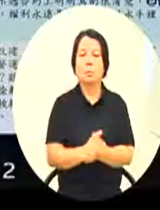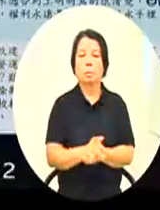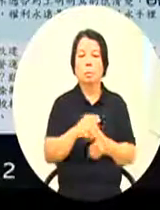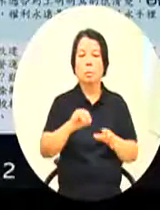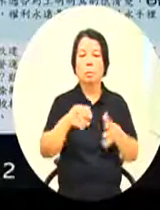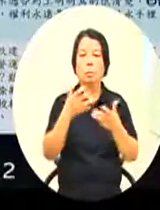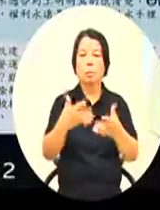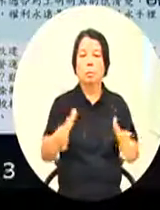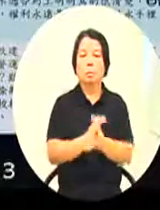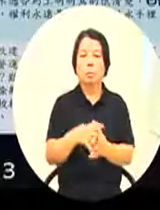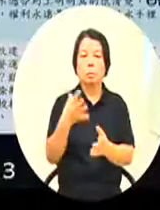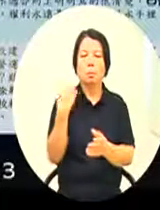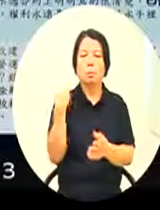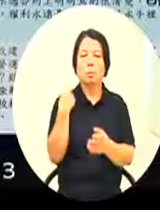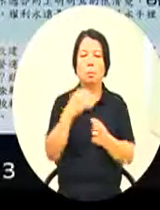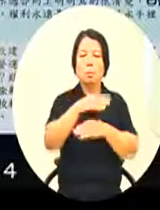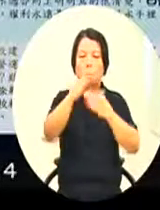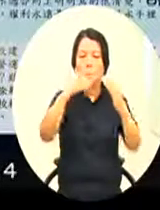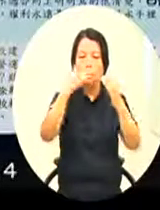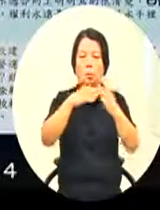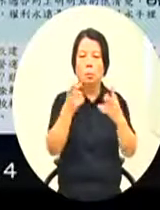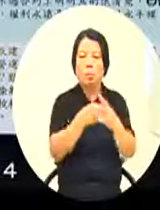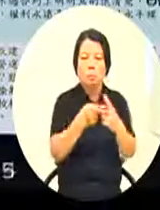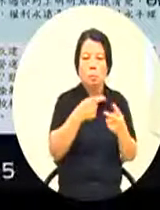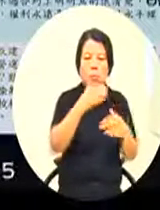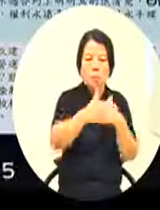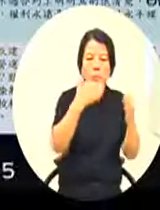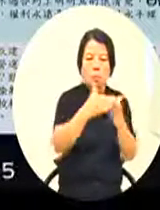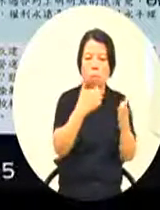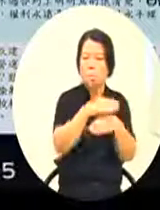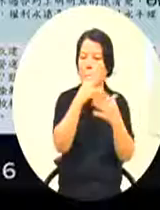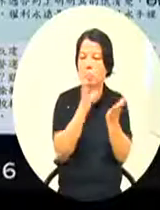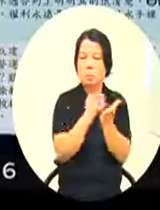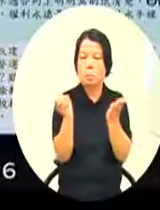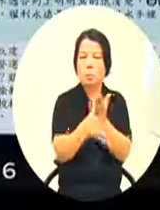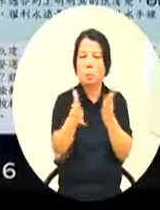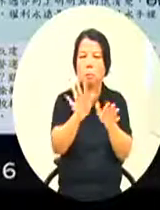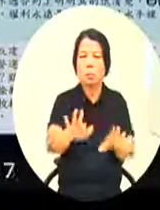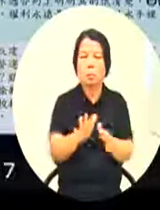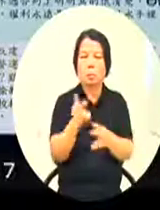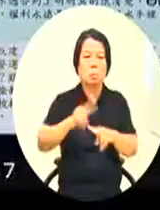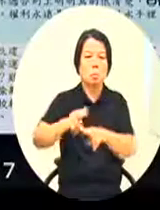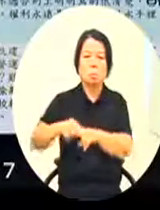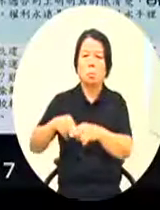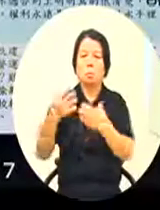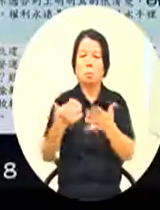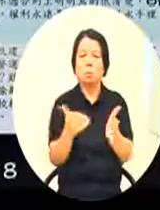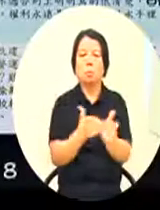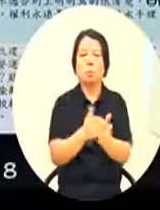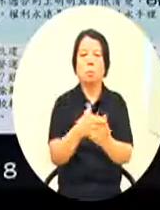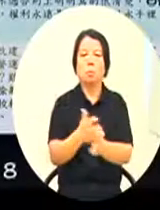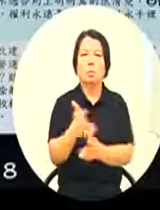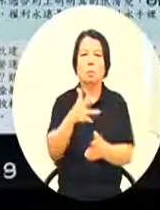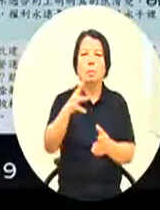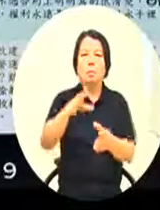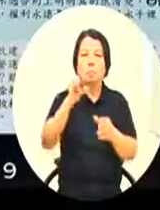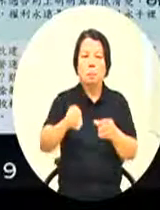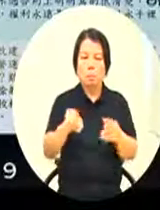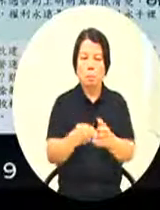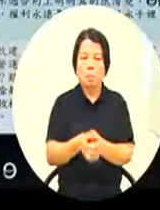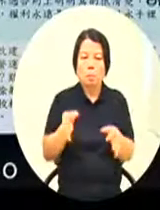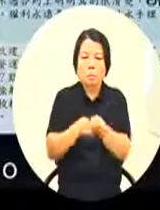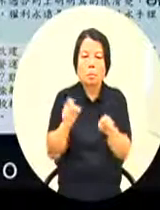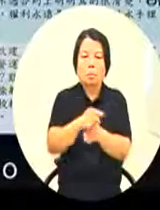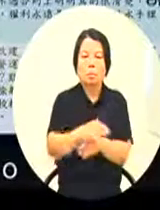很多的旧学校、小学校都在废除。再来，如果他愿建议八千万，本席也曾经建议啊，在